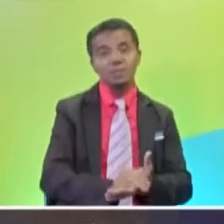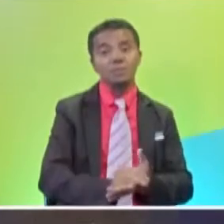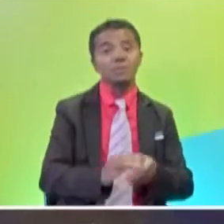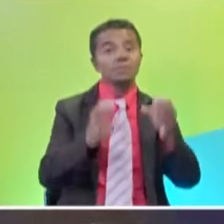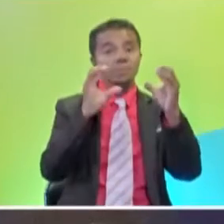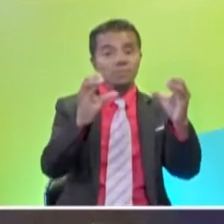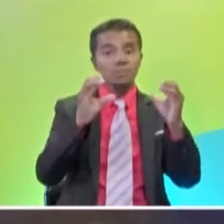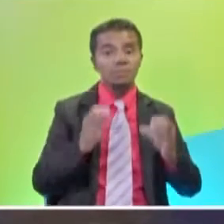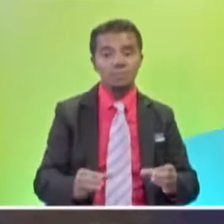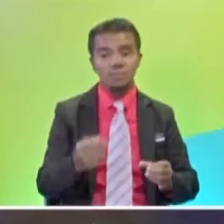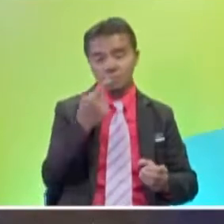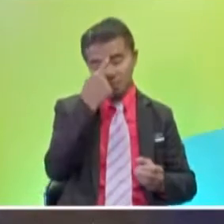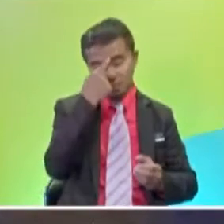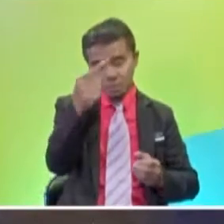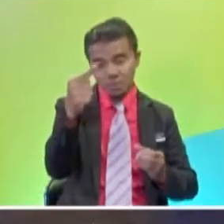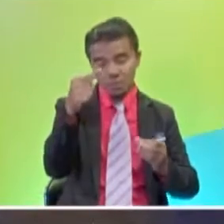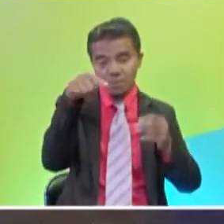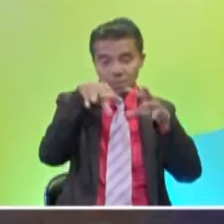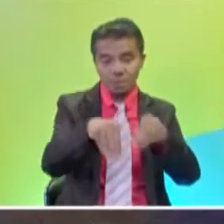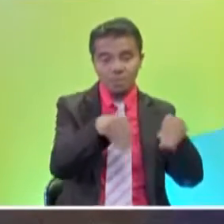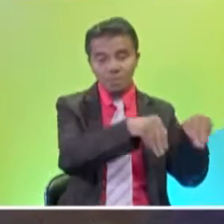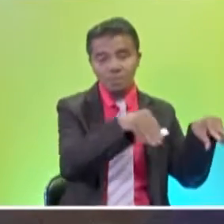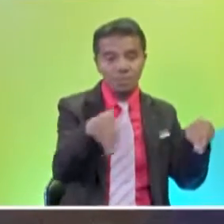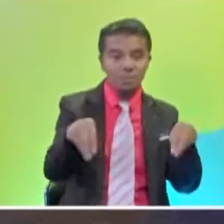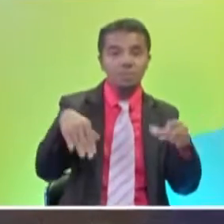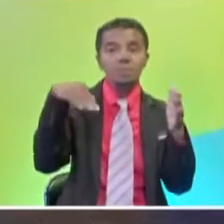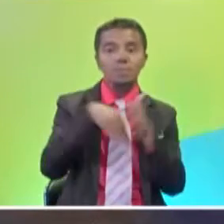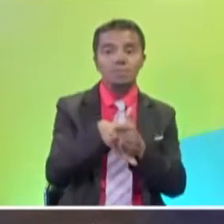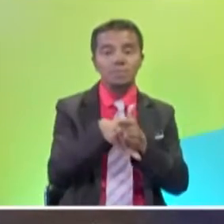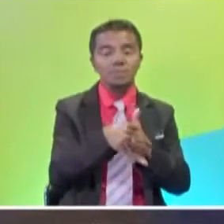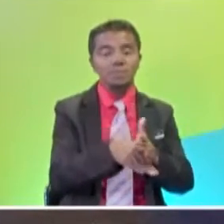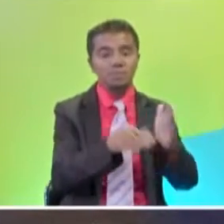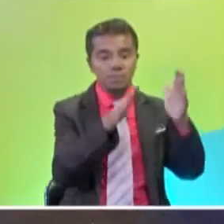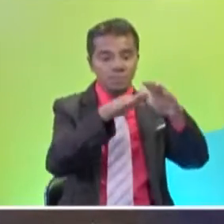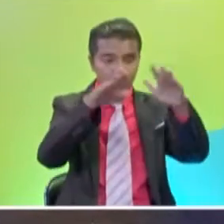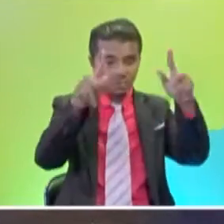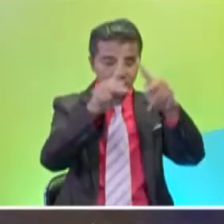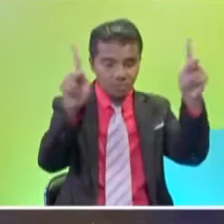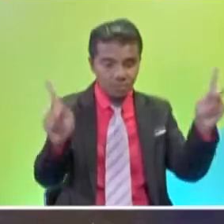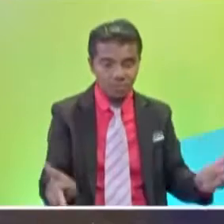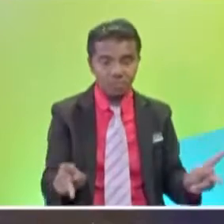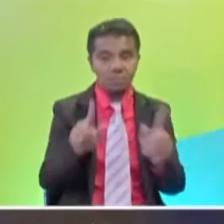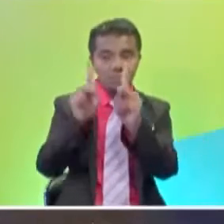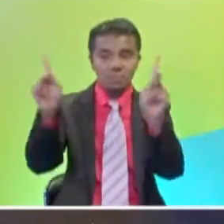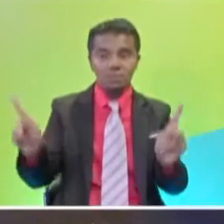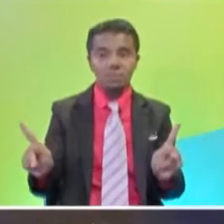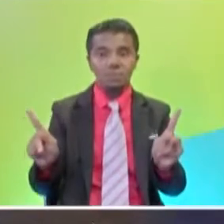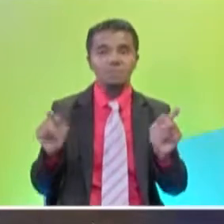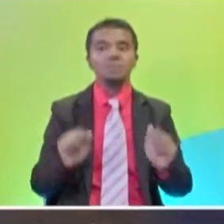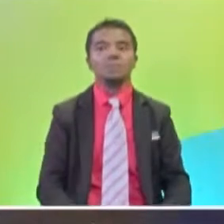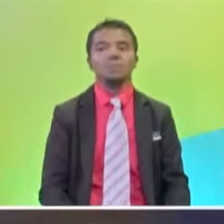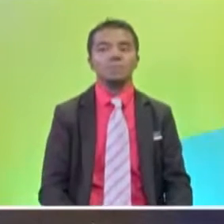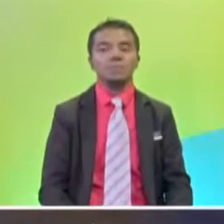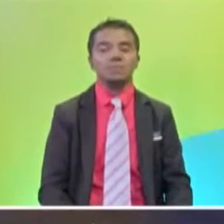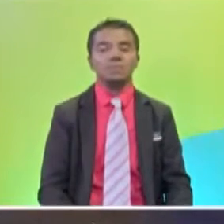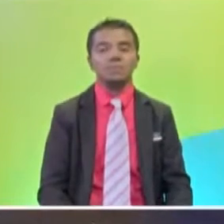halus di dalam kotak semaian. Okey. Kita akan mulakan dengan menyemai biji